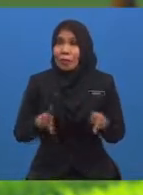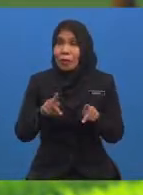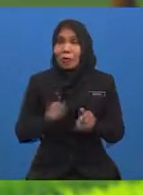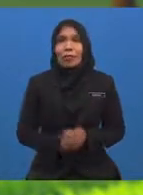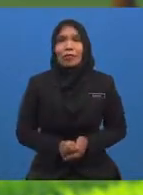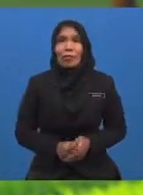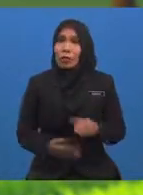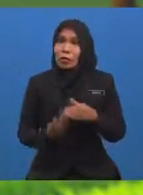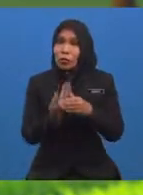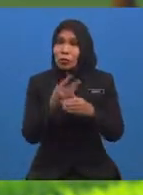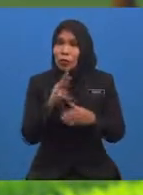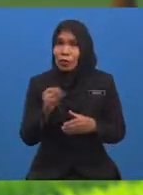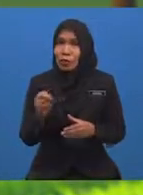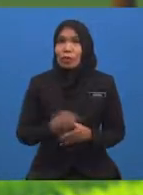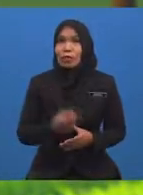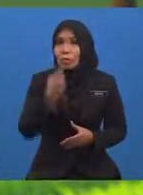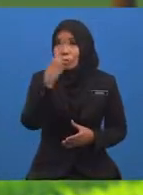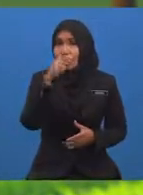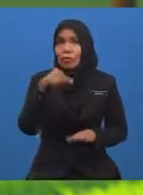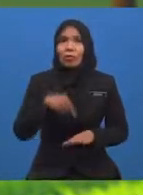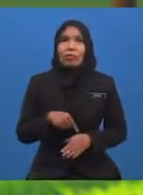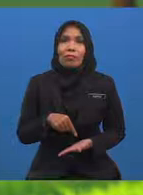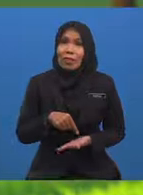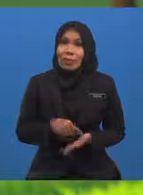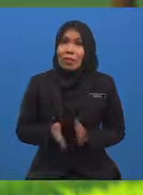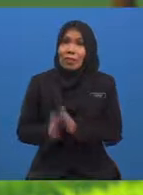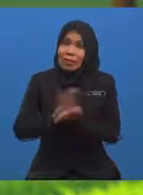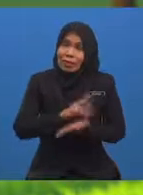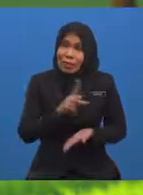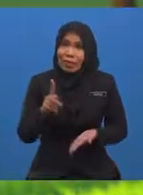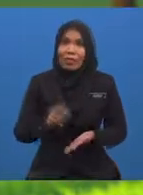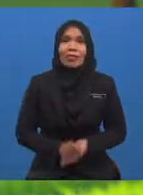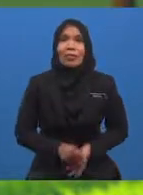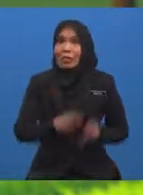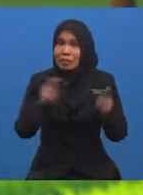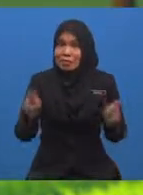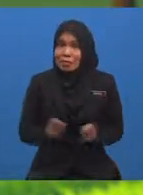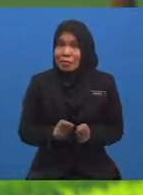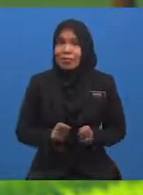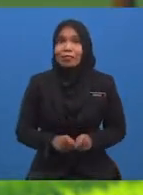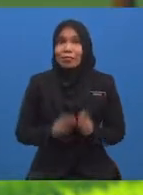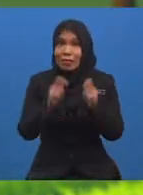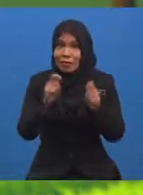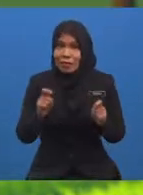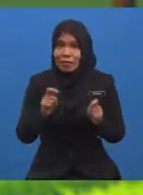untuk dijadikan sebagai tempat tinggal mereka, untuk mereka berteduh